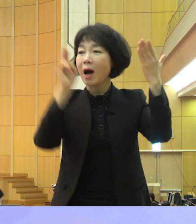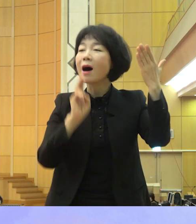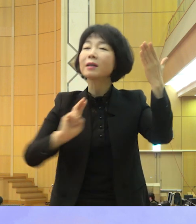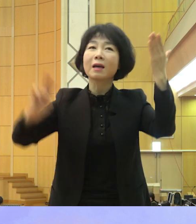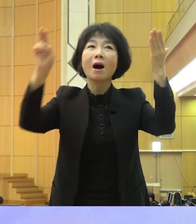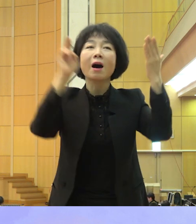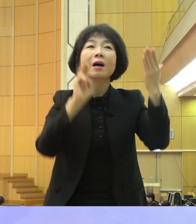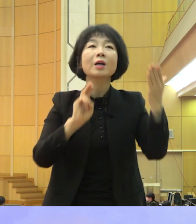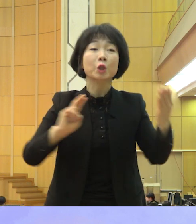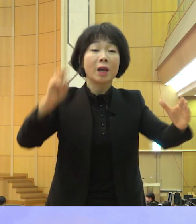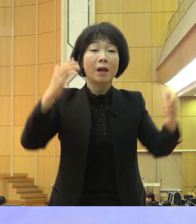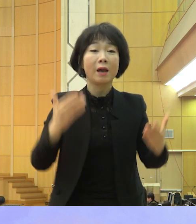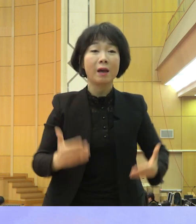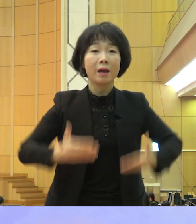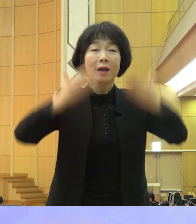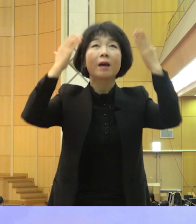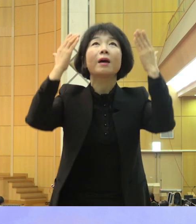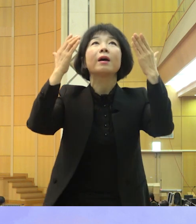할렐루야